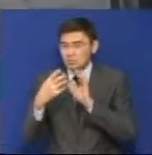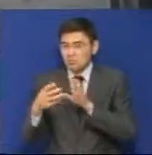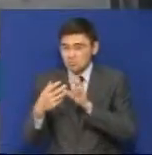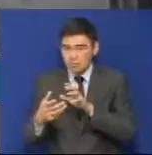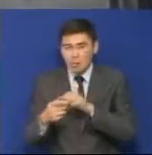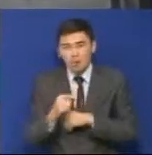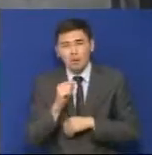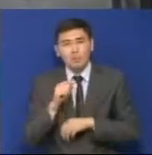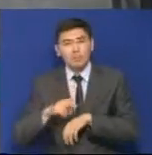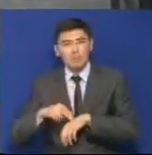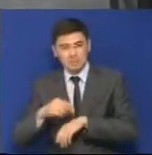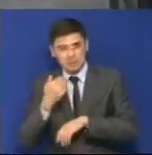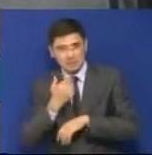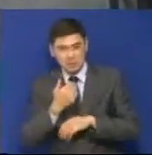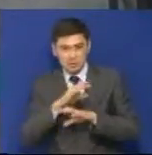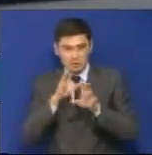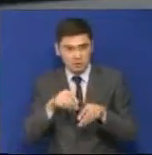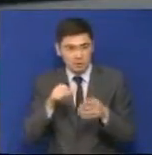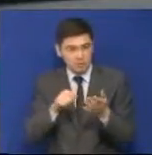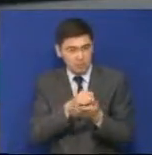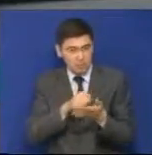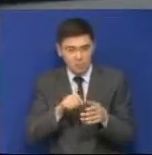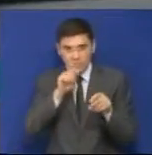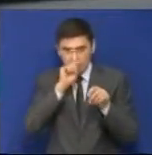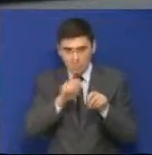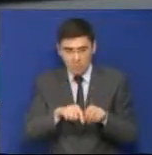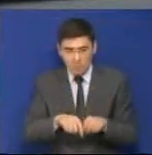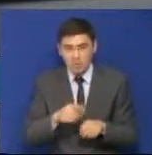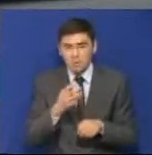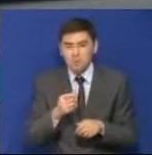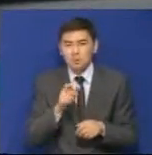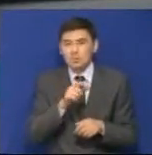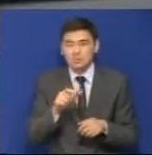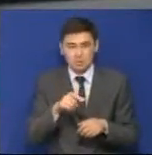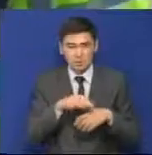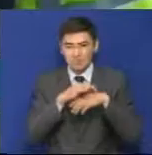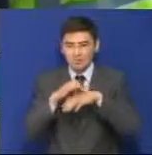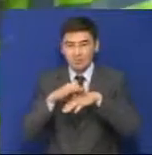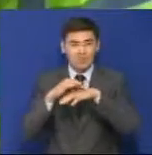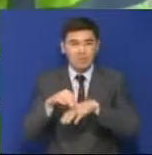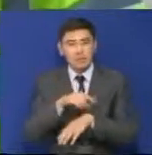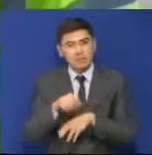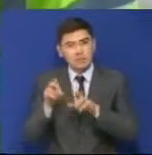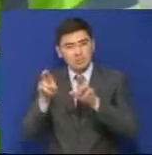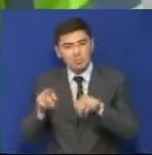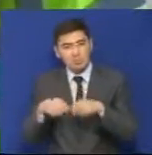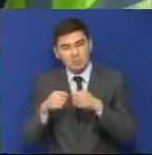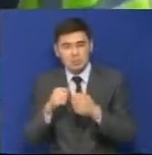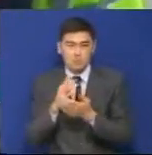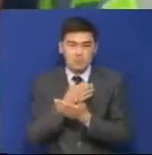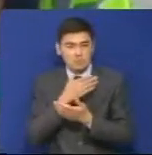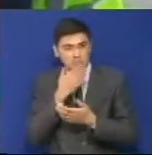міндеті олардың барлық қажетті құжаттарын тексеріп, жолаушылар тасымалы барысында жол көлік ережесінің сақталуын